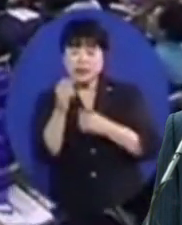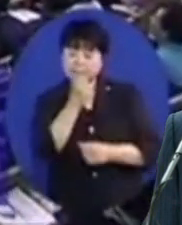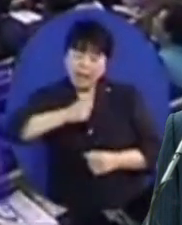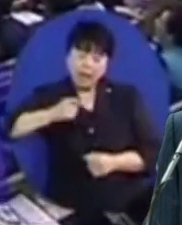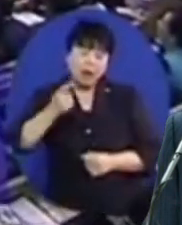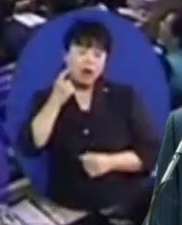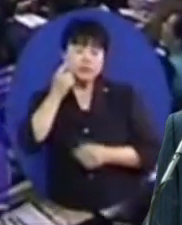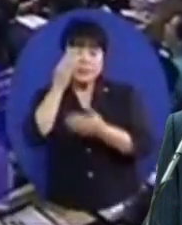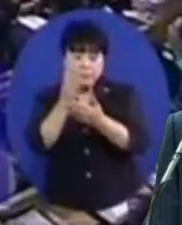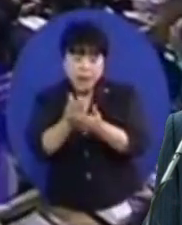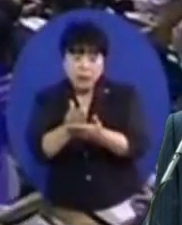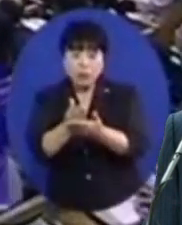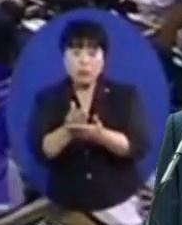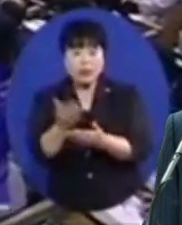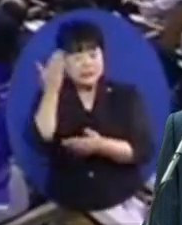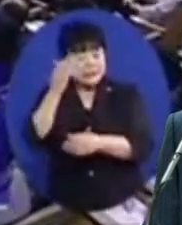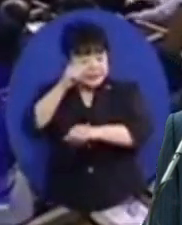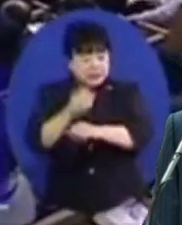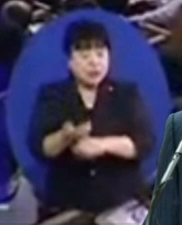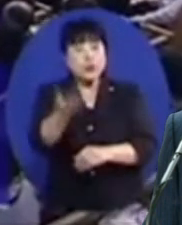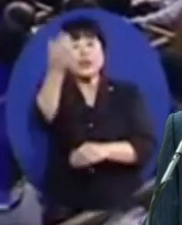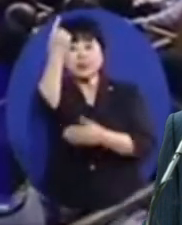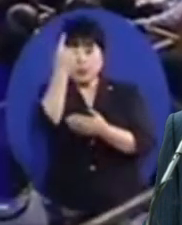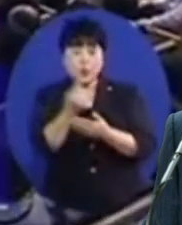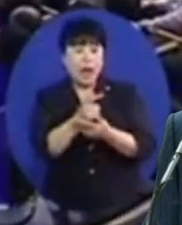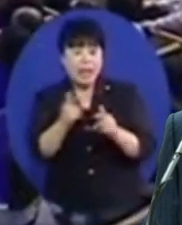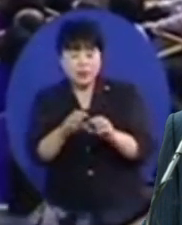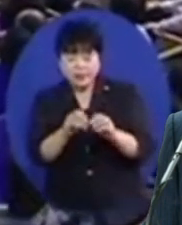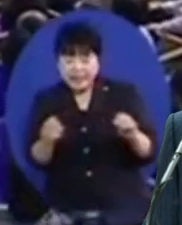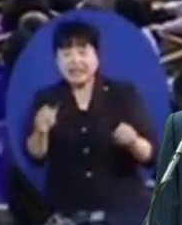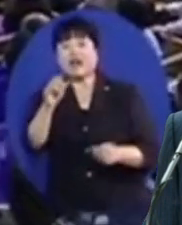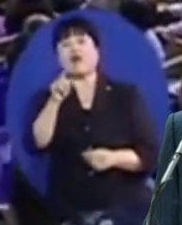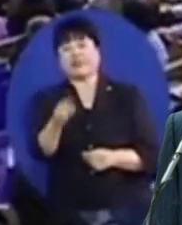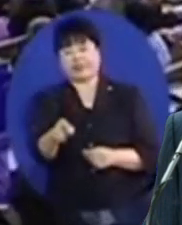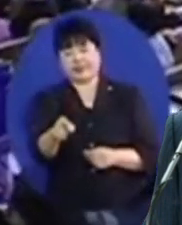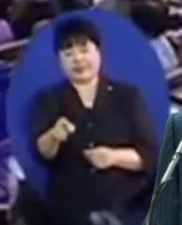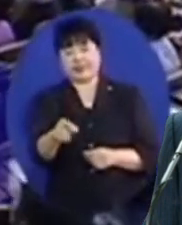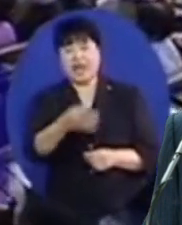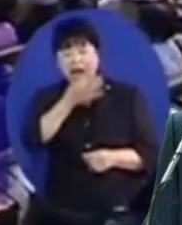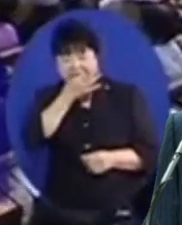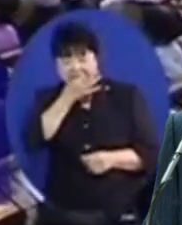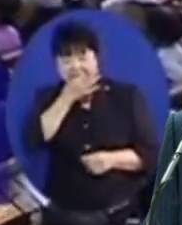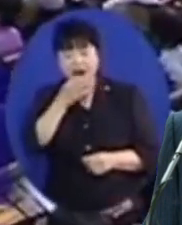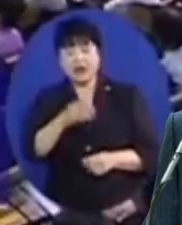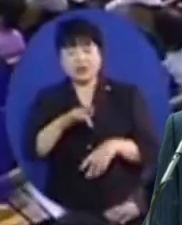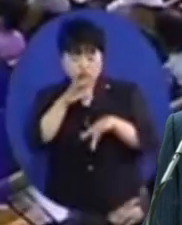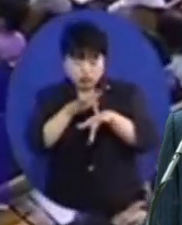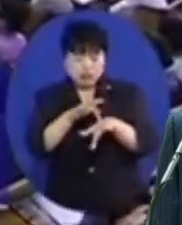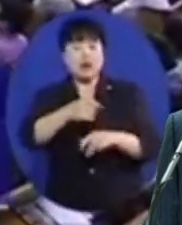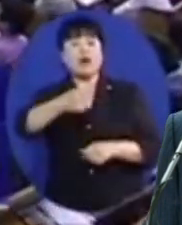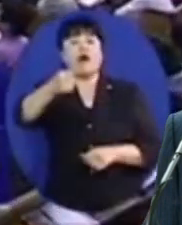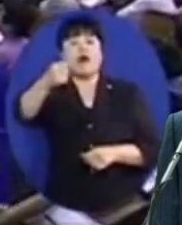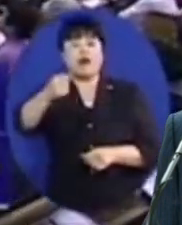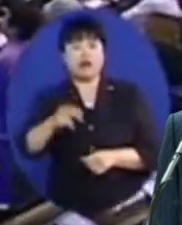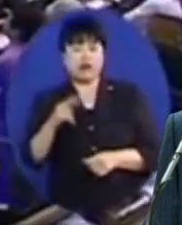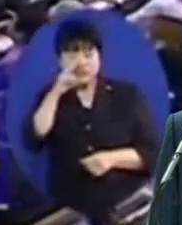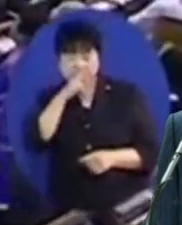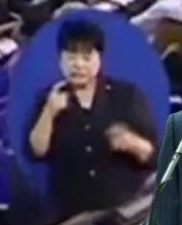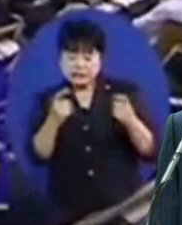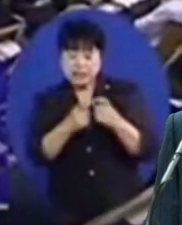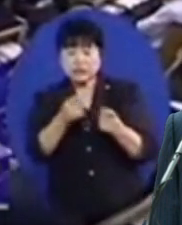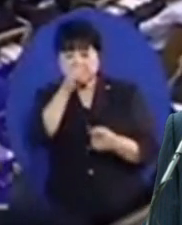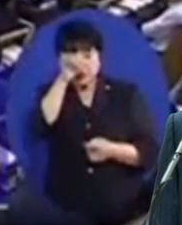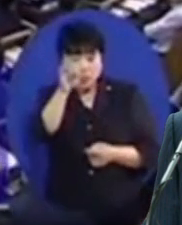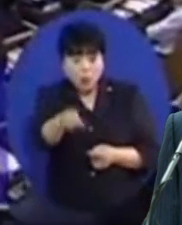거짓말하지 말라. 이러한 지혜는 위로부터 내려온 것이 아니요 땅 위의 것이요 정욕의 것이요 귀신의 것이니 시기와 다툼이 있는